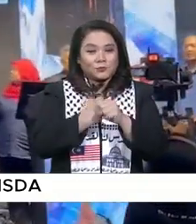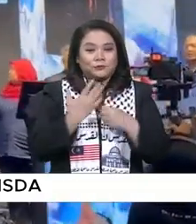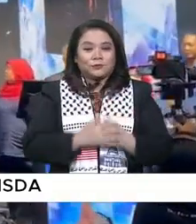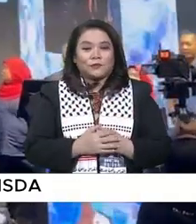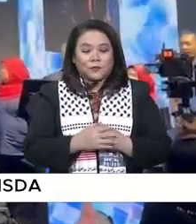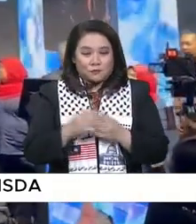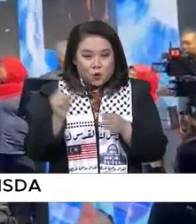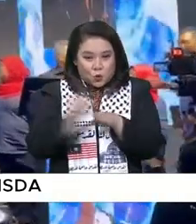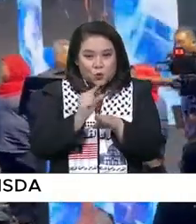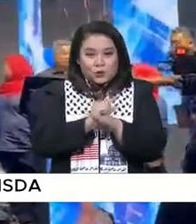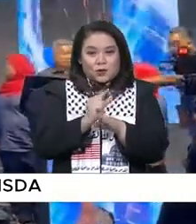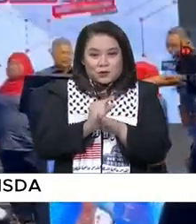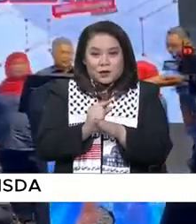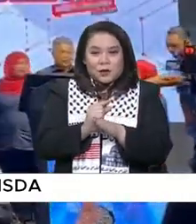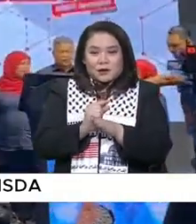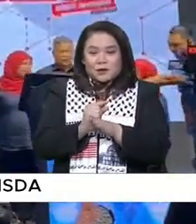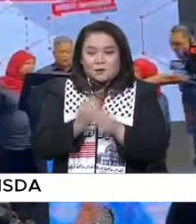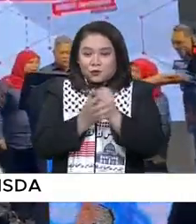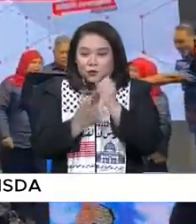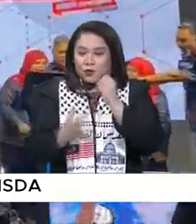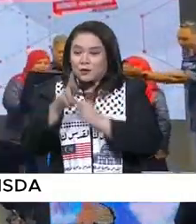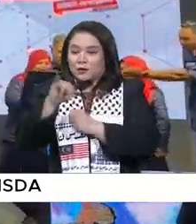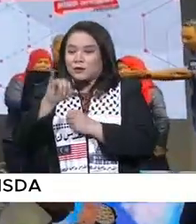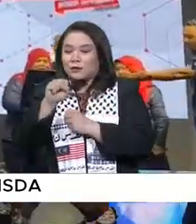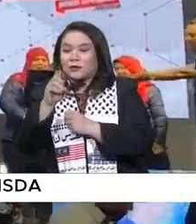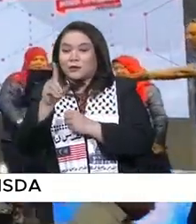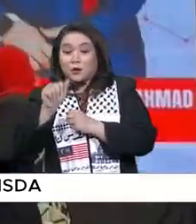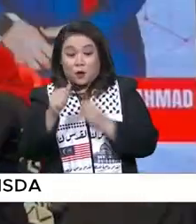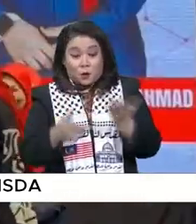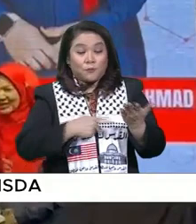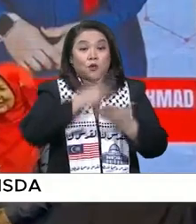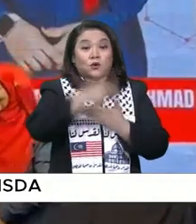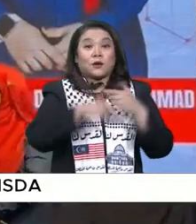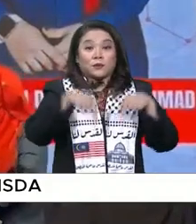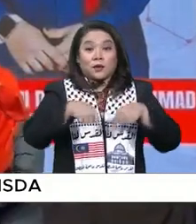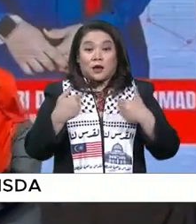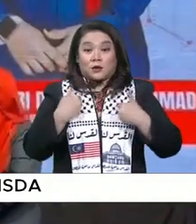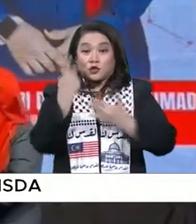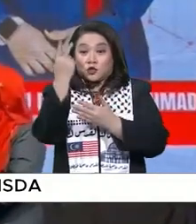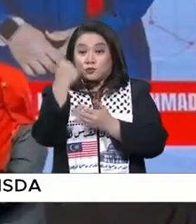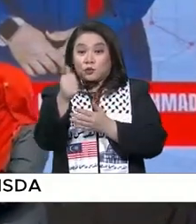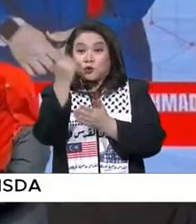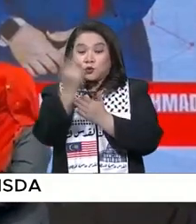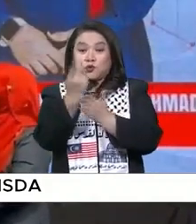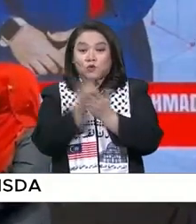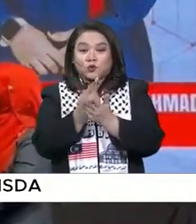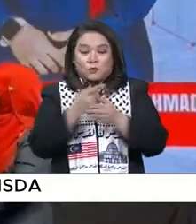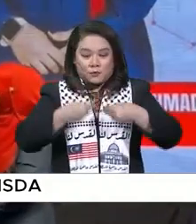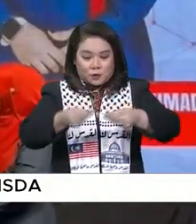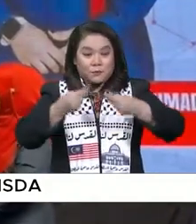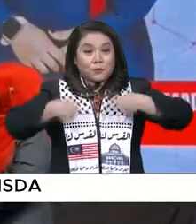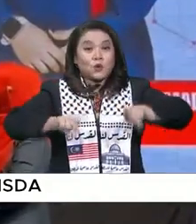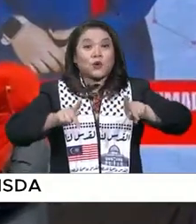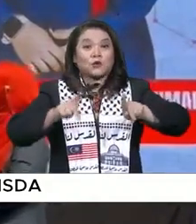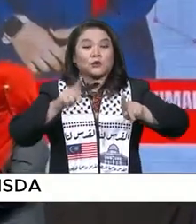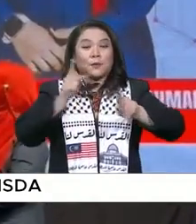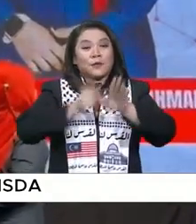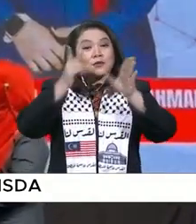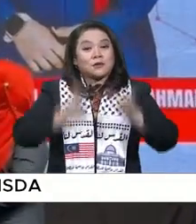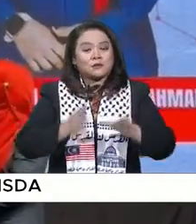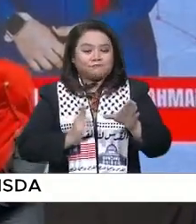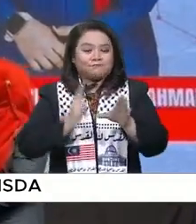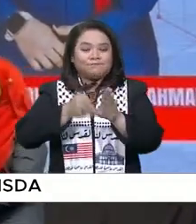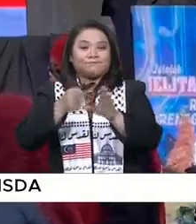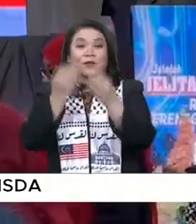menggunakan peruntukan dalaman RISDA sendiri, program yang menawarkan 10 kursus itu tetap memberi peluang kepada peserta menyertainya